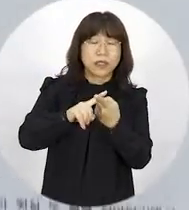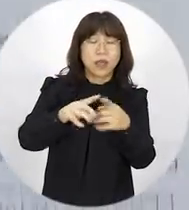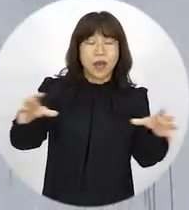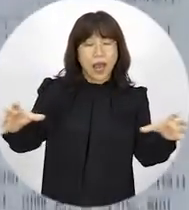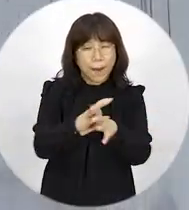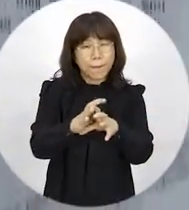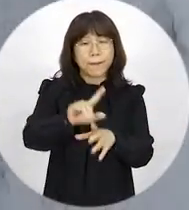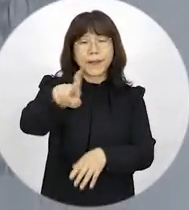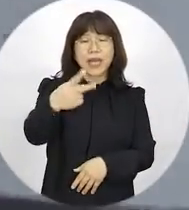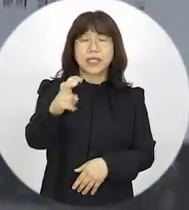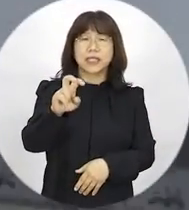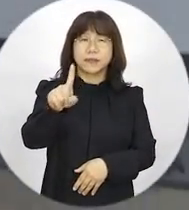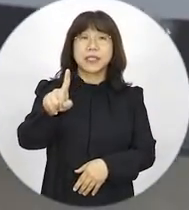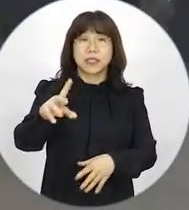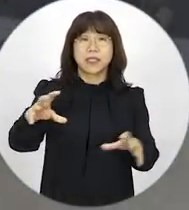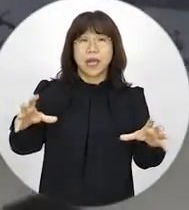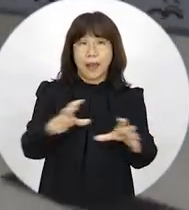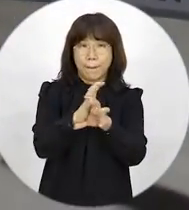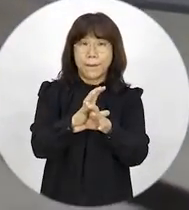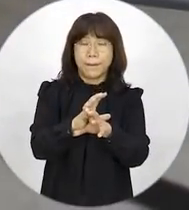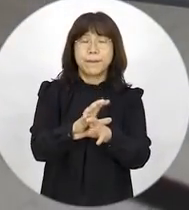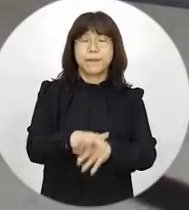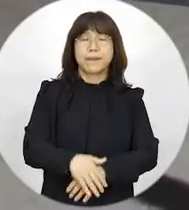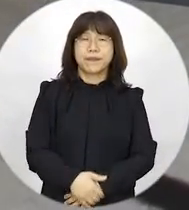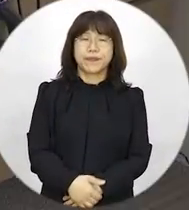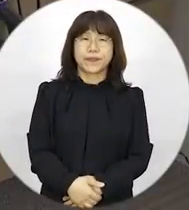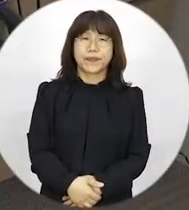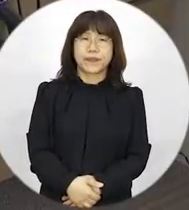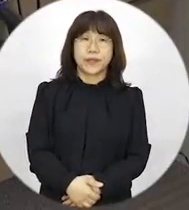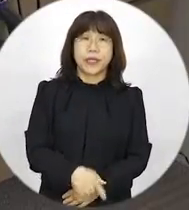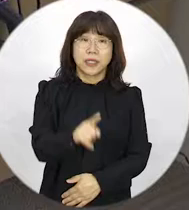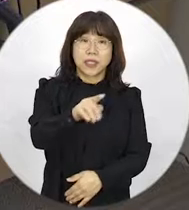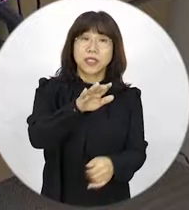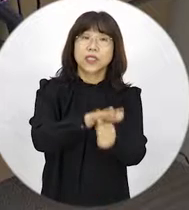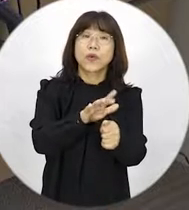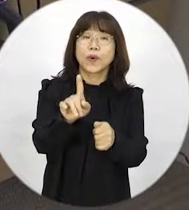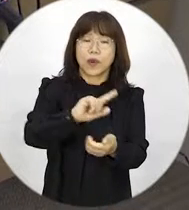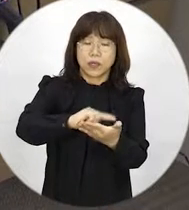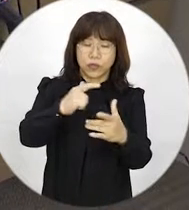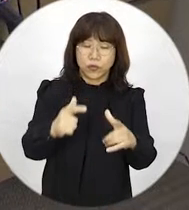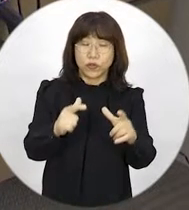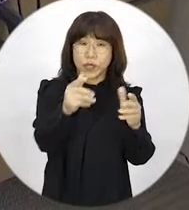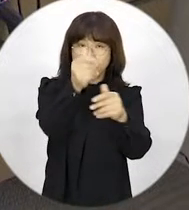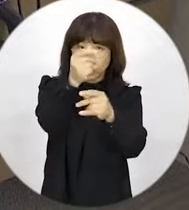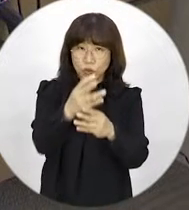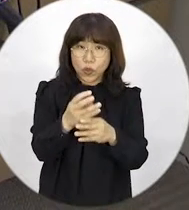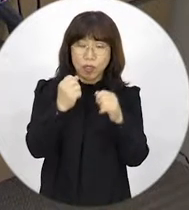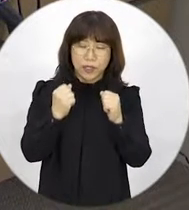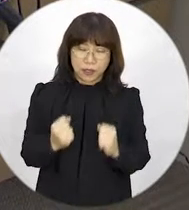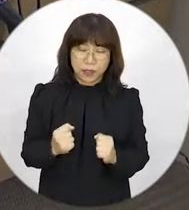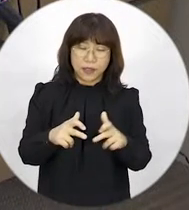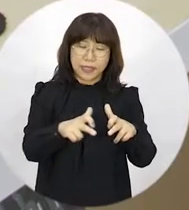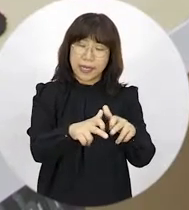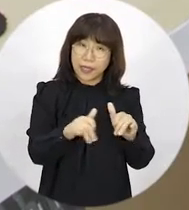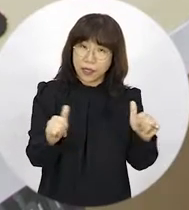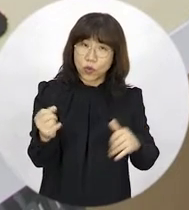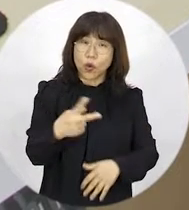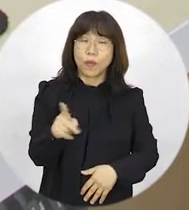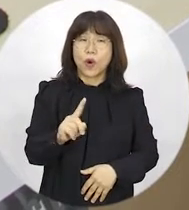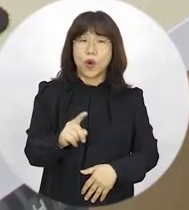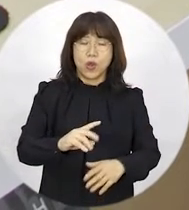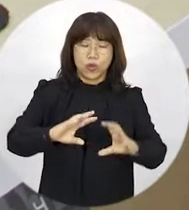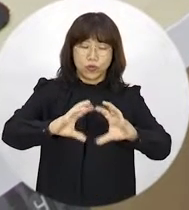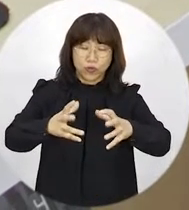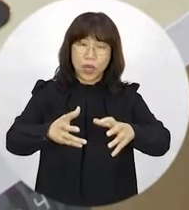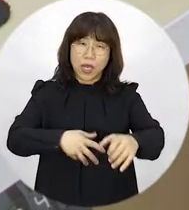121종으로 장애 유형에 따라 맞춤형으로 지원됩니다. 지원은 강서구에 주소를 둔 등록 장애인과 상위 등급